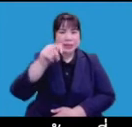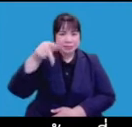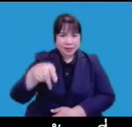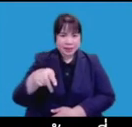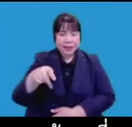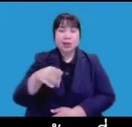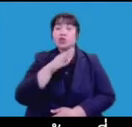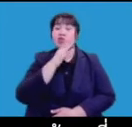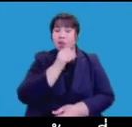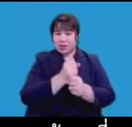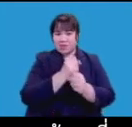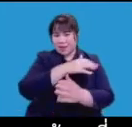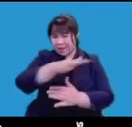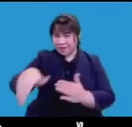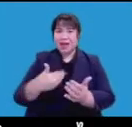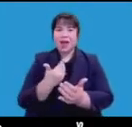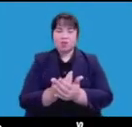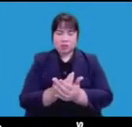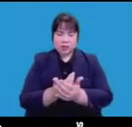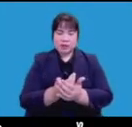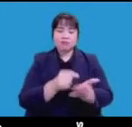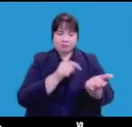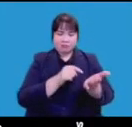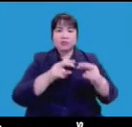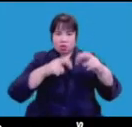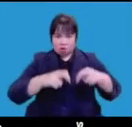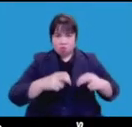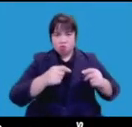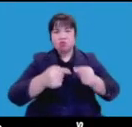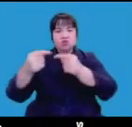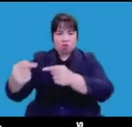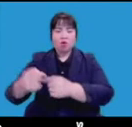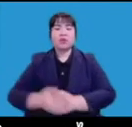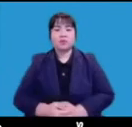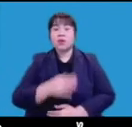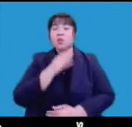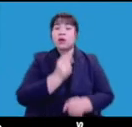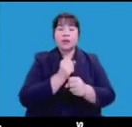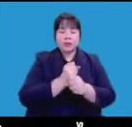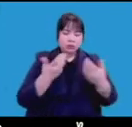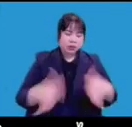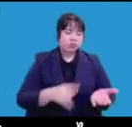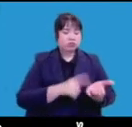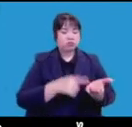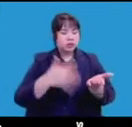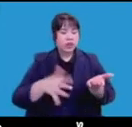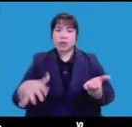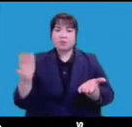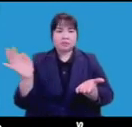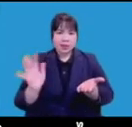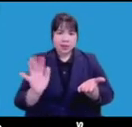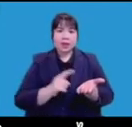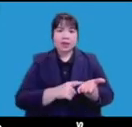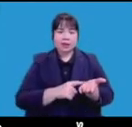ากให้เห็นว่าการทำงานทั้งหมดเนี่ยมันขึ้นอยู่กับการวิเคราะห์ข้อมูลด้วยไม่ใช่ว่าทำเฉพาะแค่งานที่เราเห็นเ